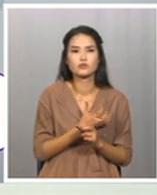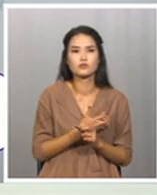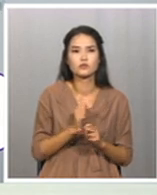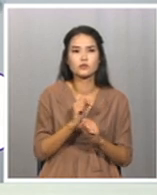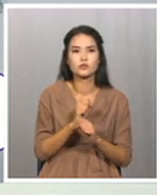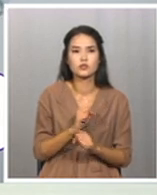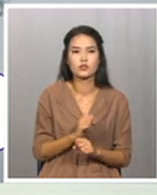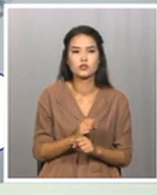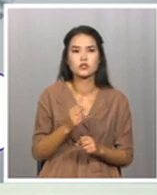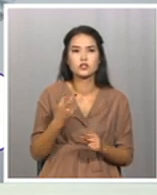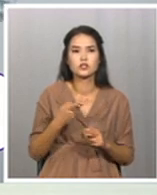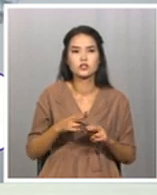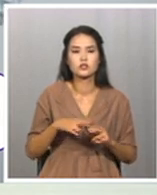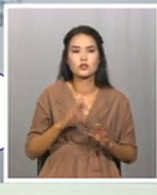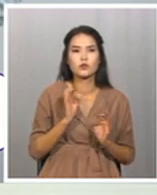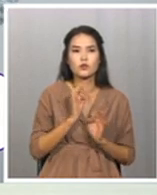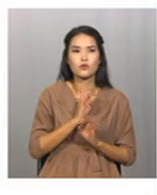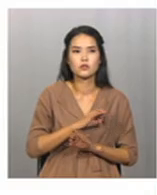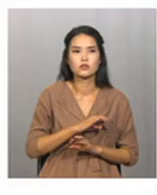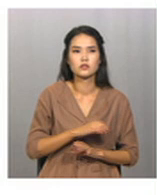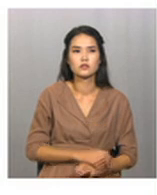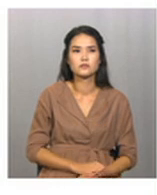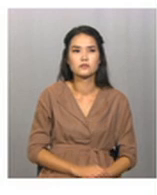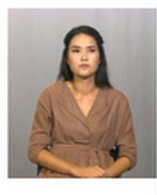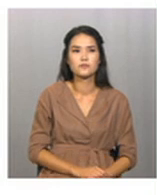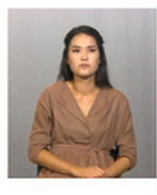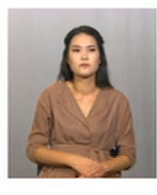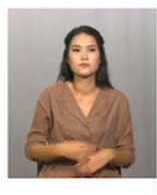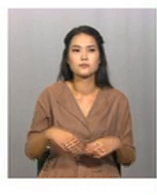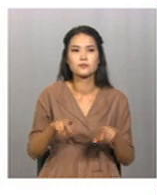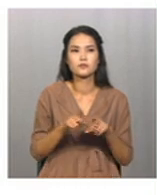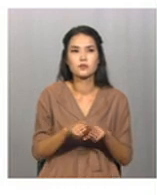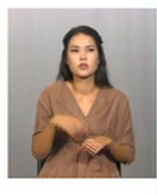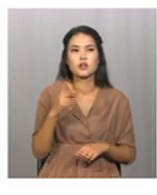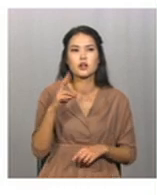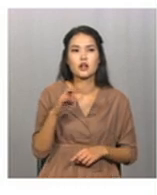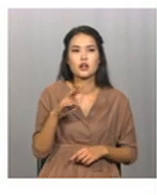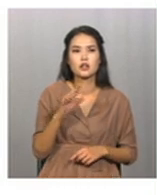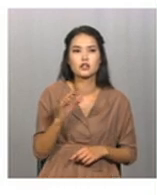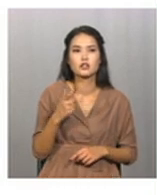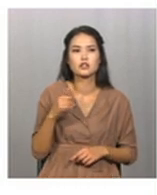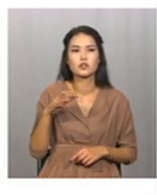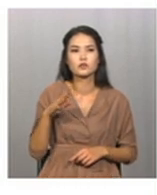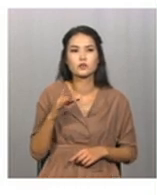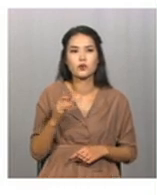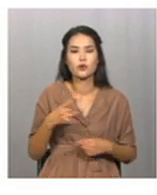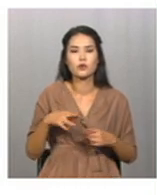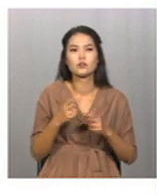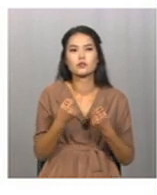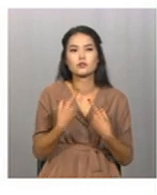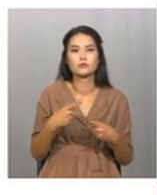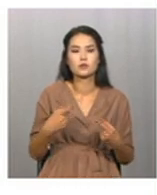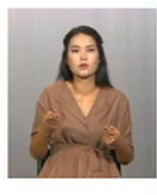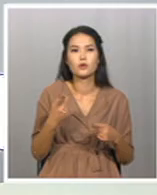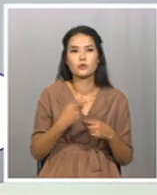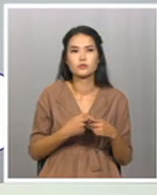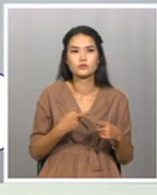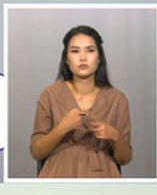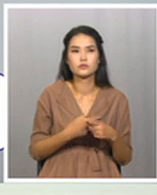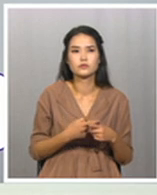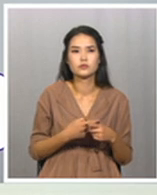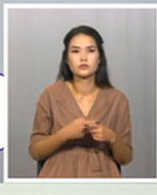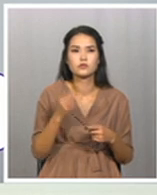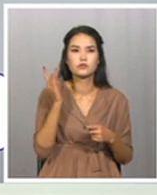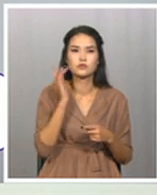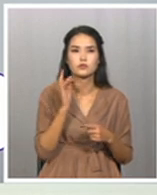күшті тотықтырғыш ретінде кеңінен қолданылады. Сонымен қатар калийдің нитраты немесе басқа да қосылыстары күнделікті